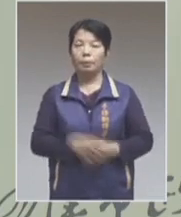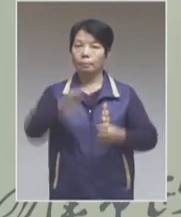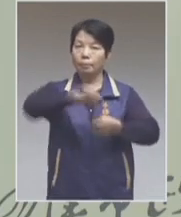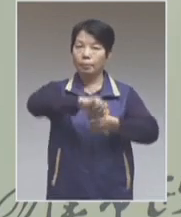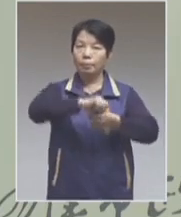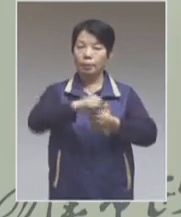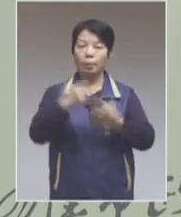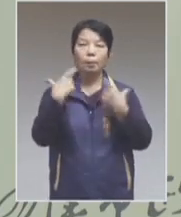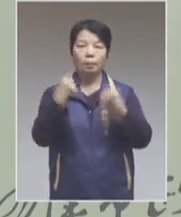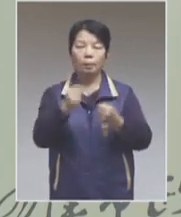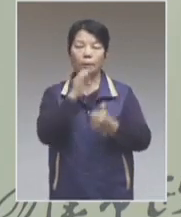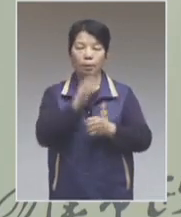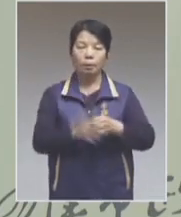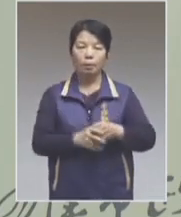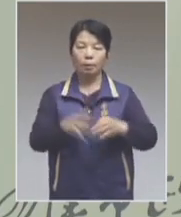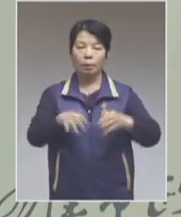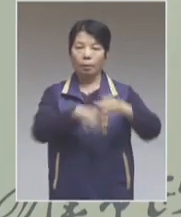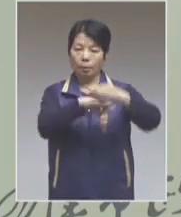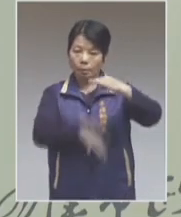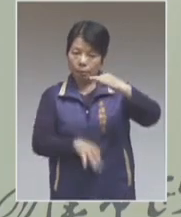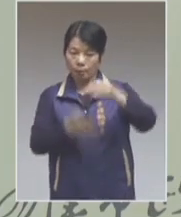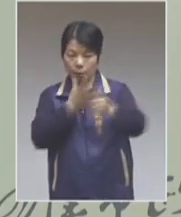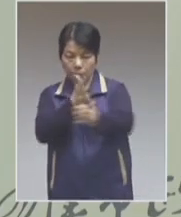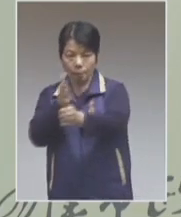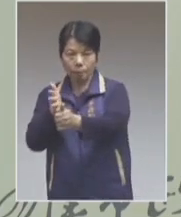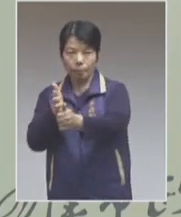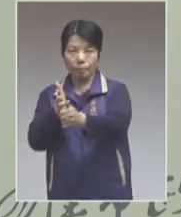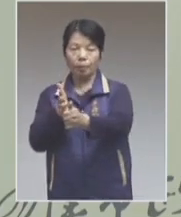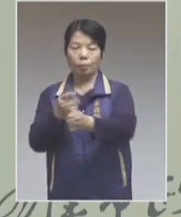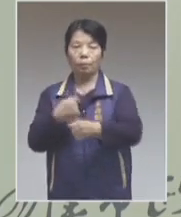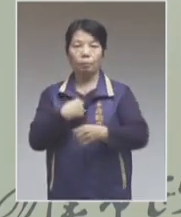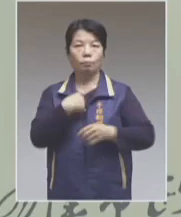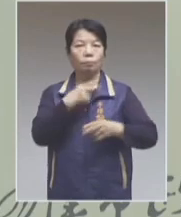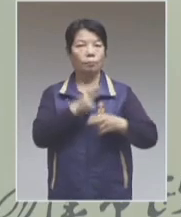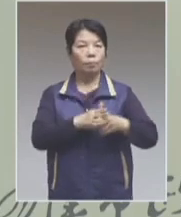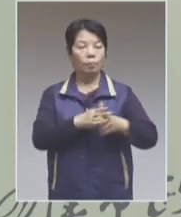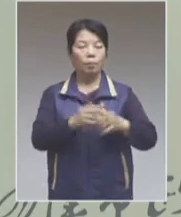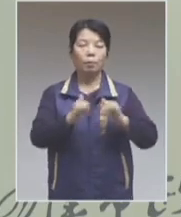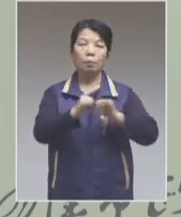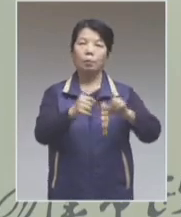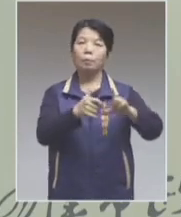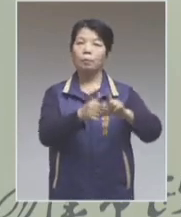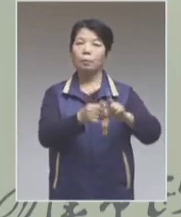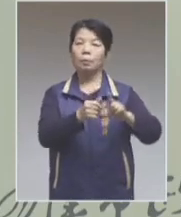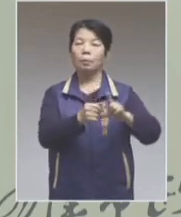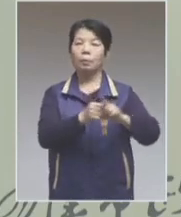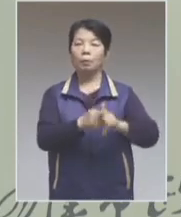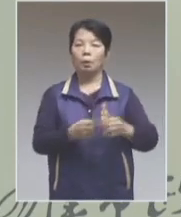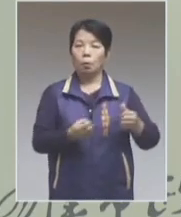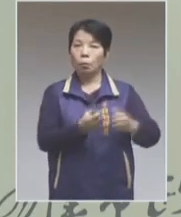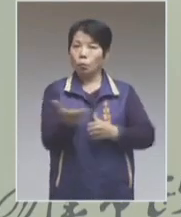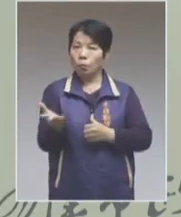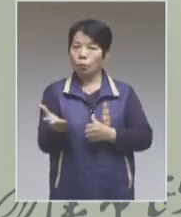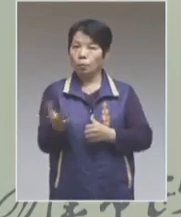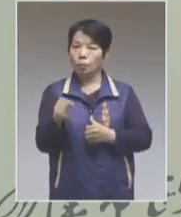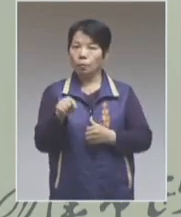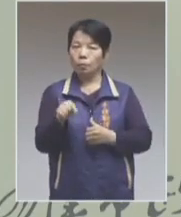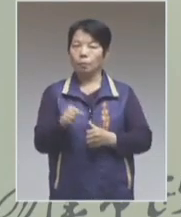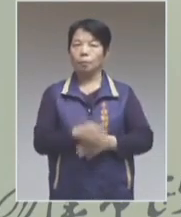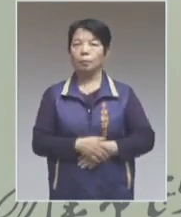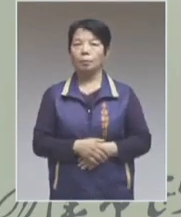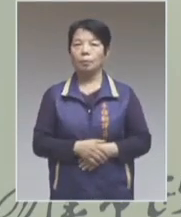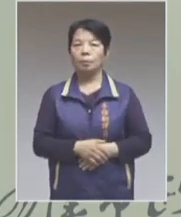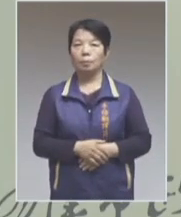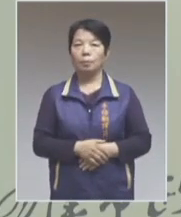原来的疫调框列啊，我也相信说这个在整个社区的传播这个部分啊，还 还是